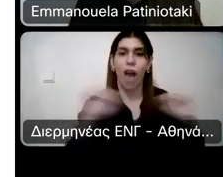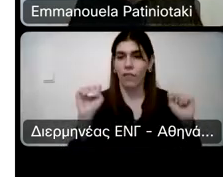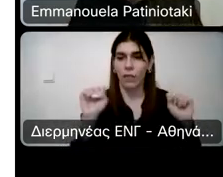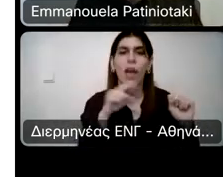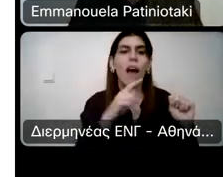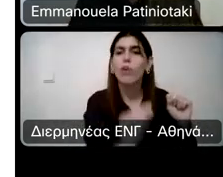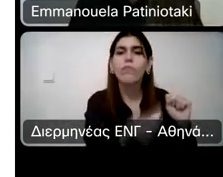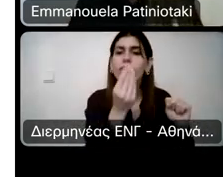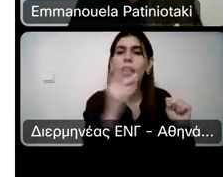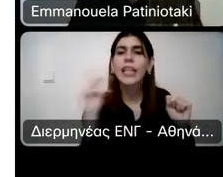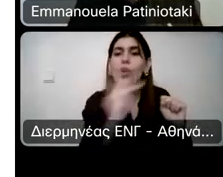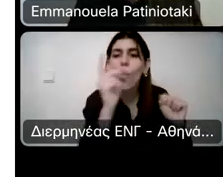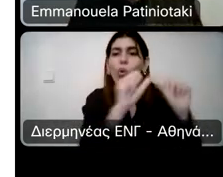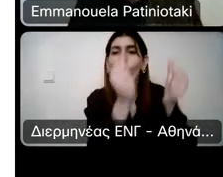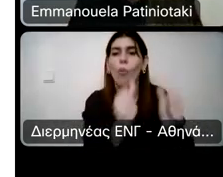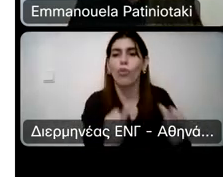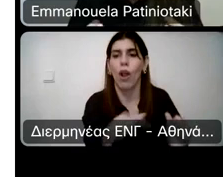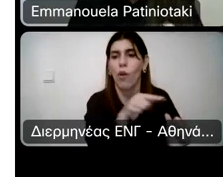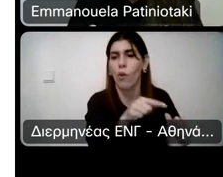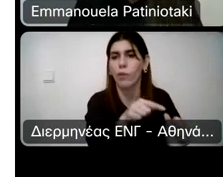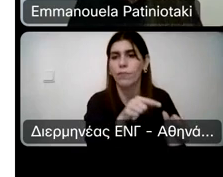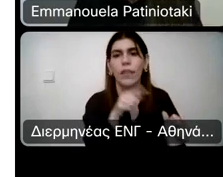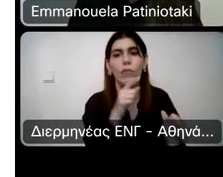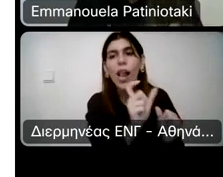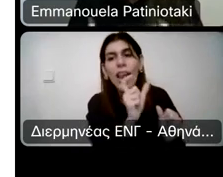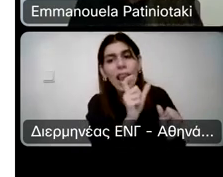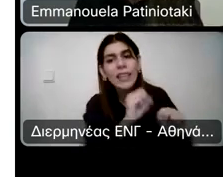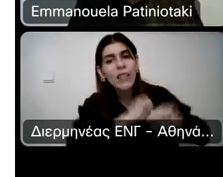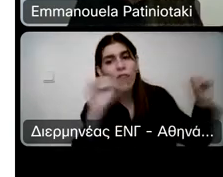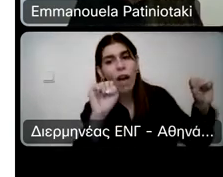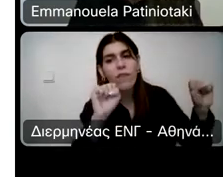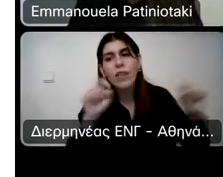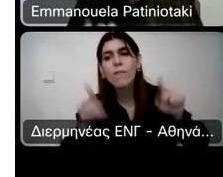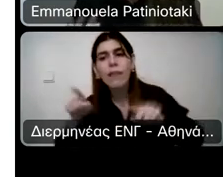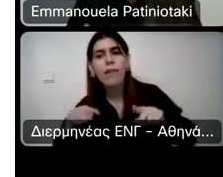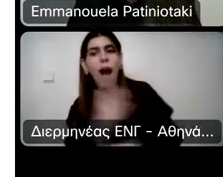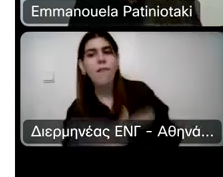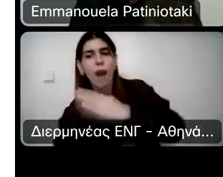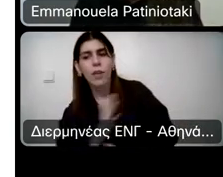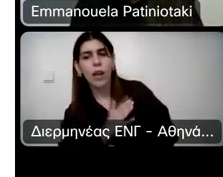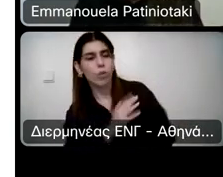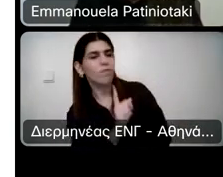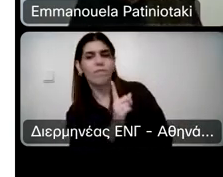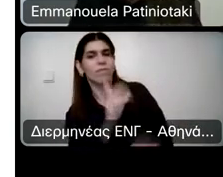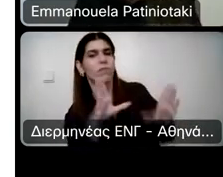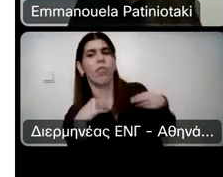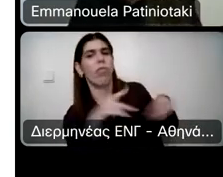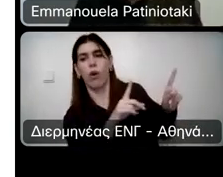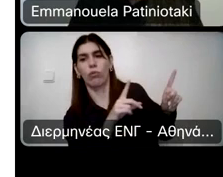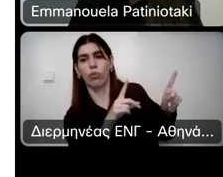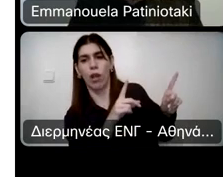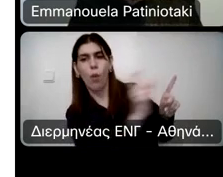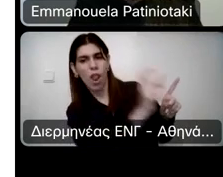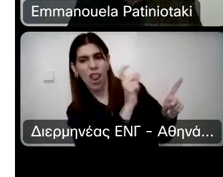κοινωνικό μοντέλο, είναι ένας όρος ή βλάβη, τον οποίο πολλοί ανάπηροι τον απορρίπτουν. Οπότε εκεί πρέπει να δοθεί μία λύση.